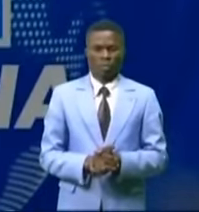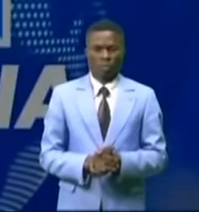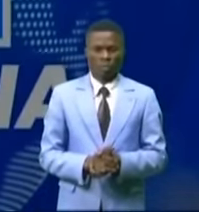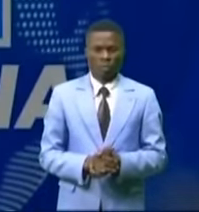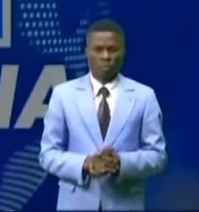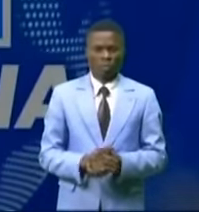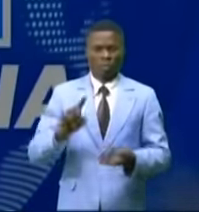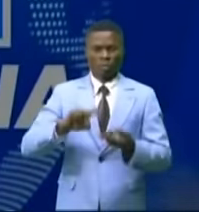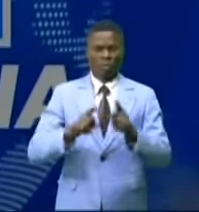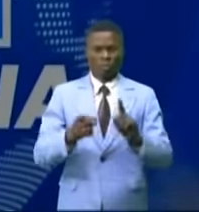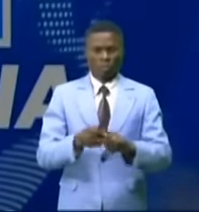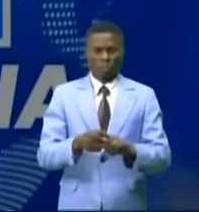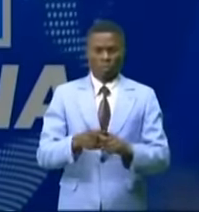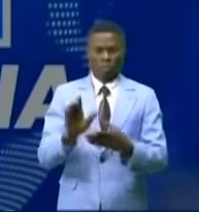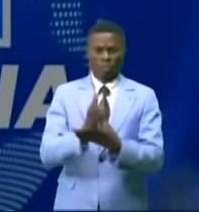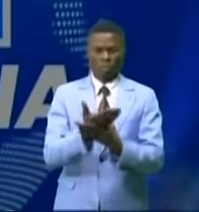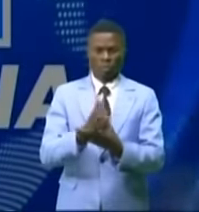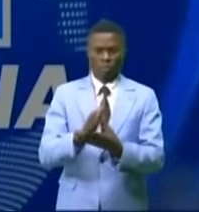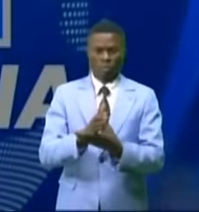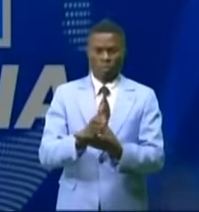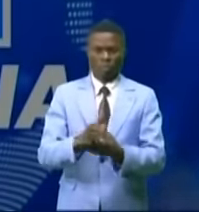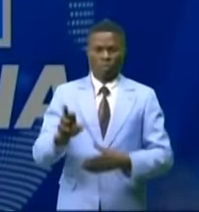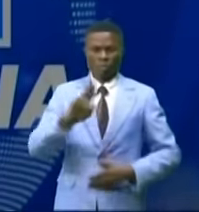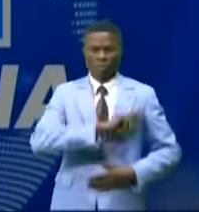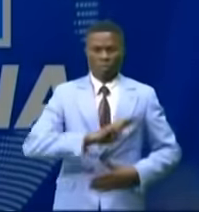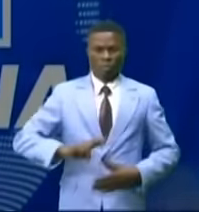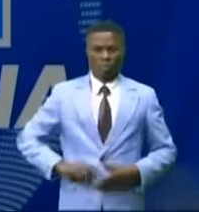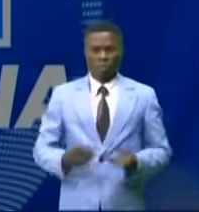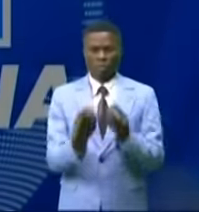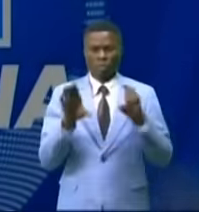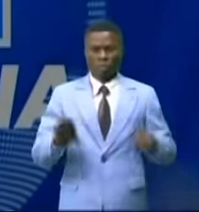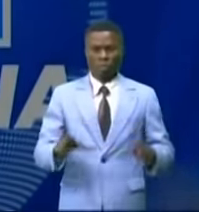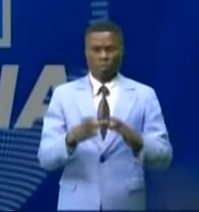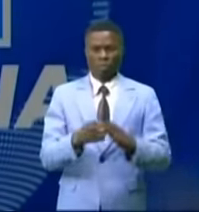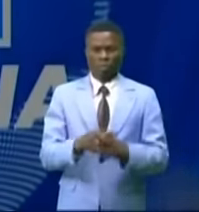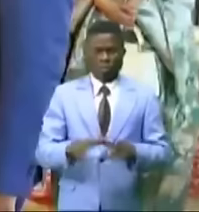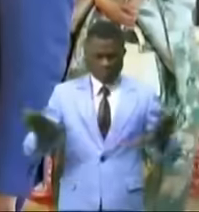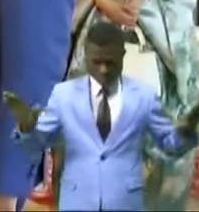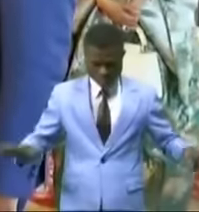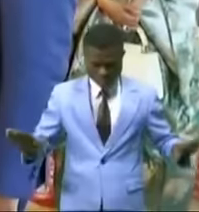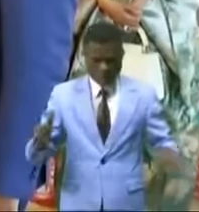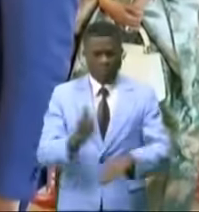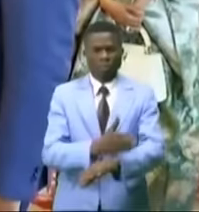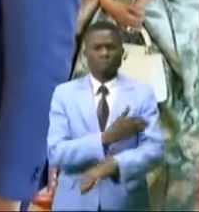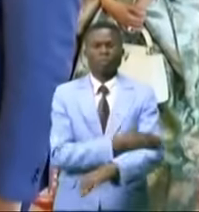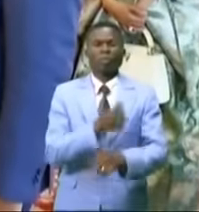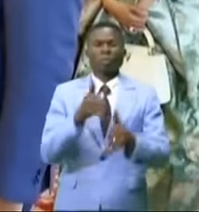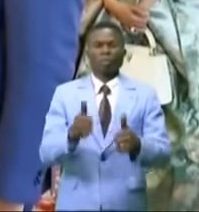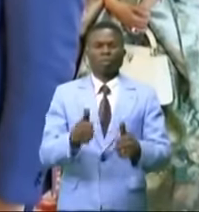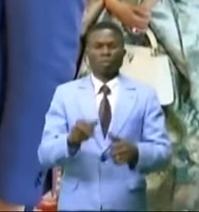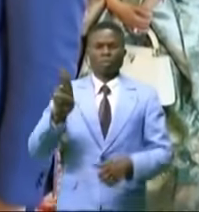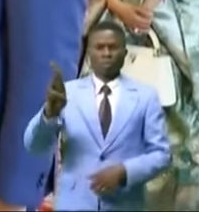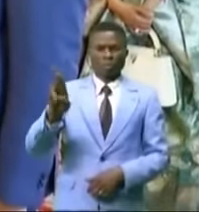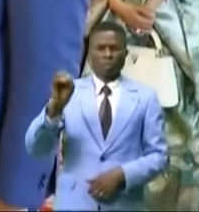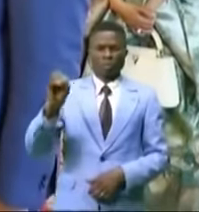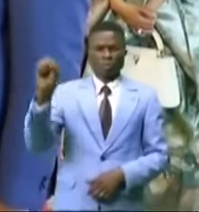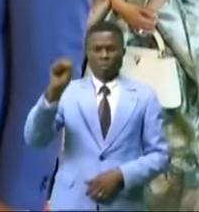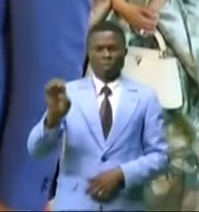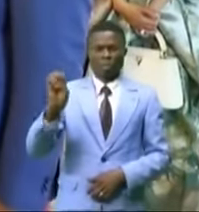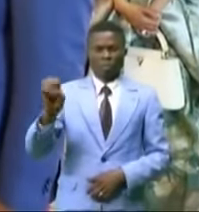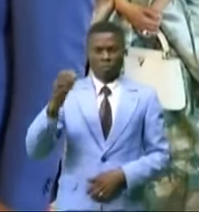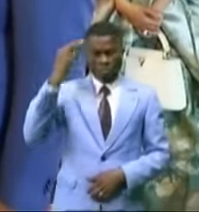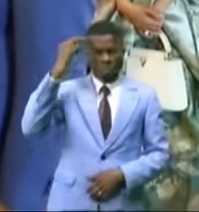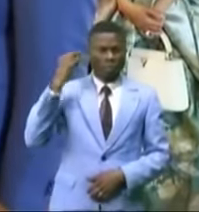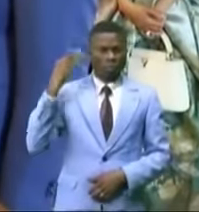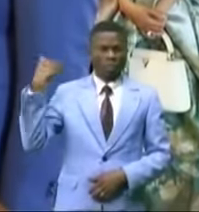Les relations de coopération entre la République démocratique du Congo et le Sénégal au beau fixe, Rose Mutombo, ministre d'État congolais